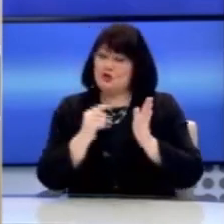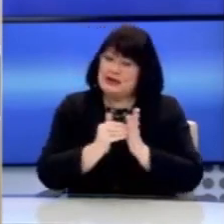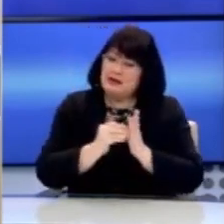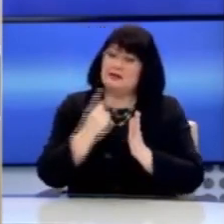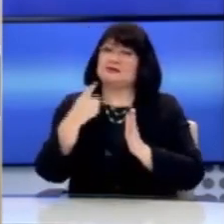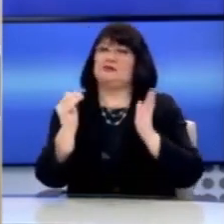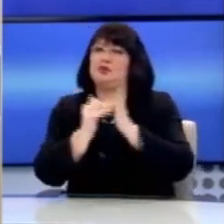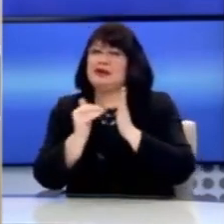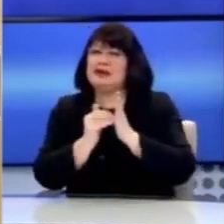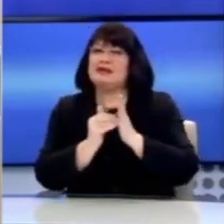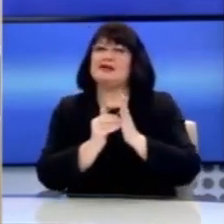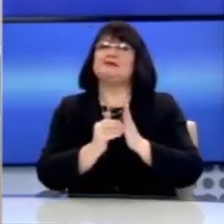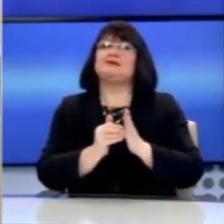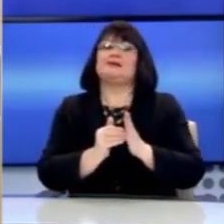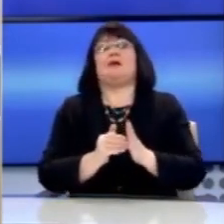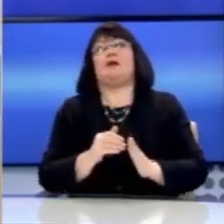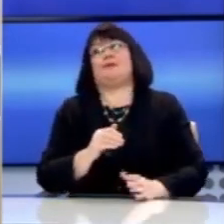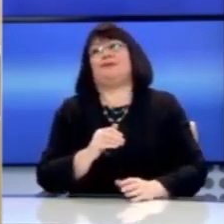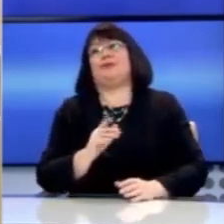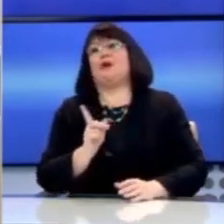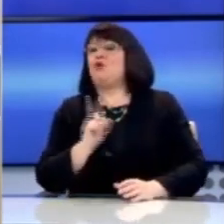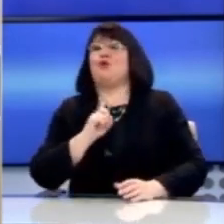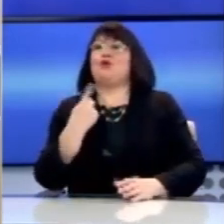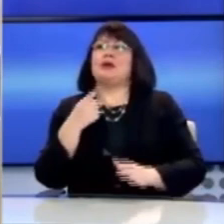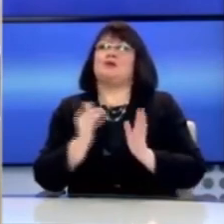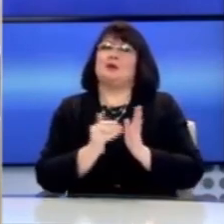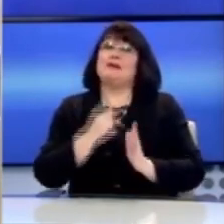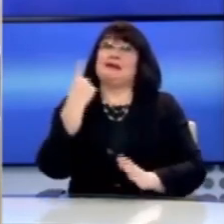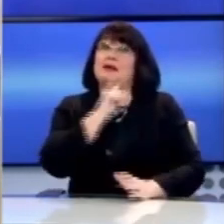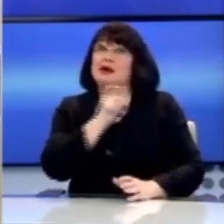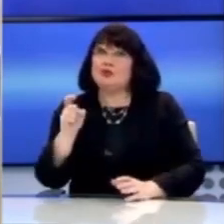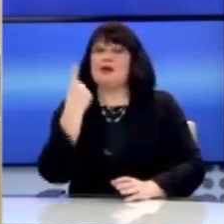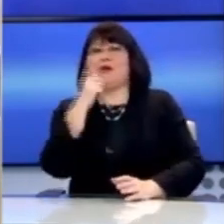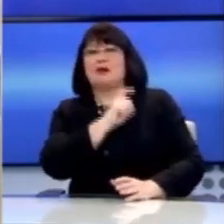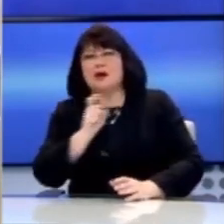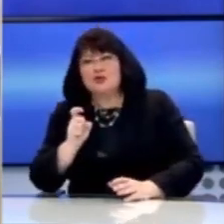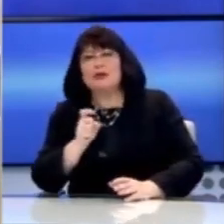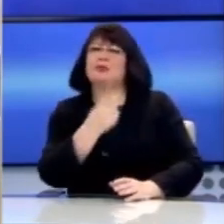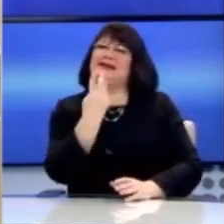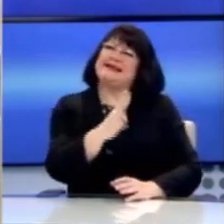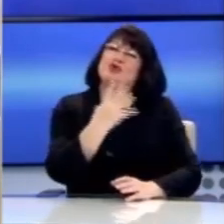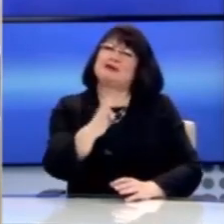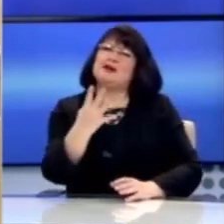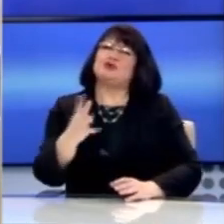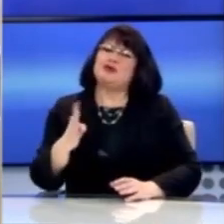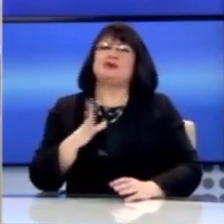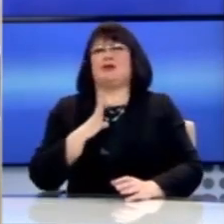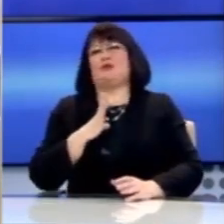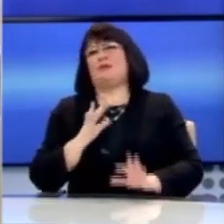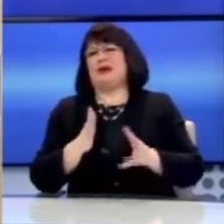είναι το, ανά 1.000.000 πληθυσμό, αυτό είναι το μέτρο το οποίο χρησιμοποιείται σε αυτήν την μακάβρια